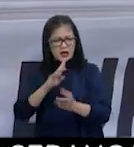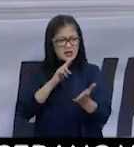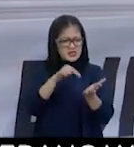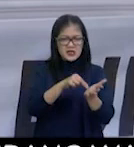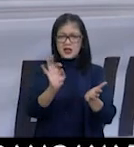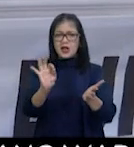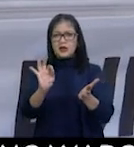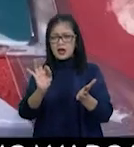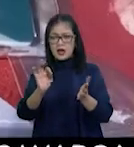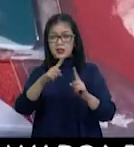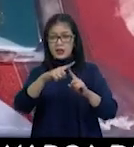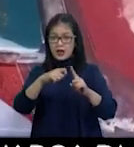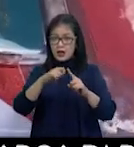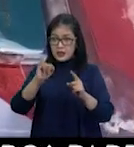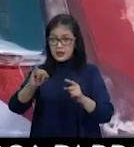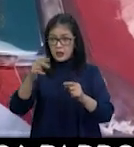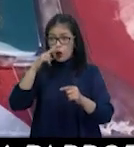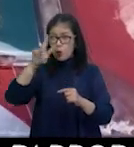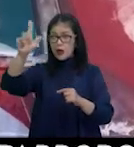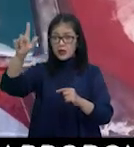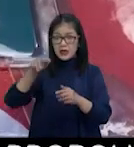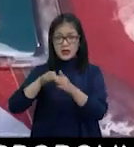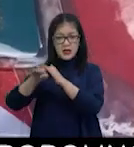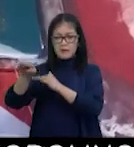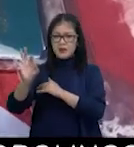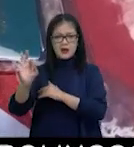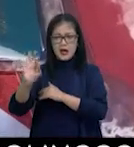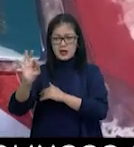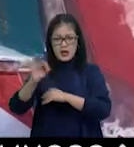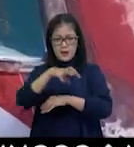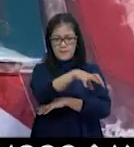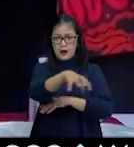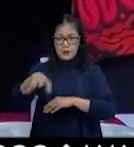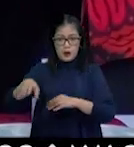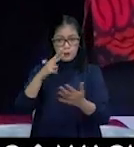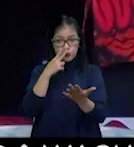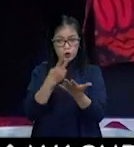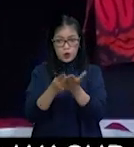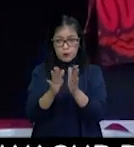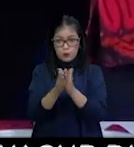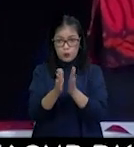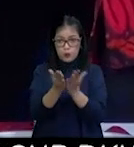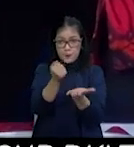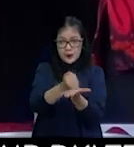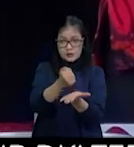mengirimkan tenaga migran ke luar negeri. Barang bukti yang disita polisi diantaranya paspor dan sejumlah dokumen penting